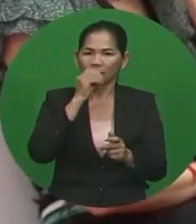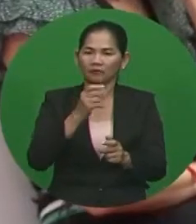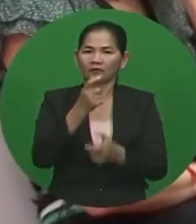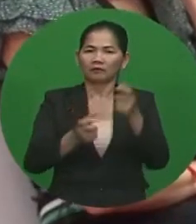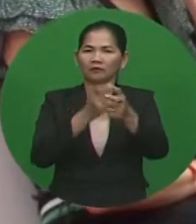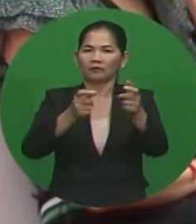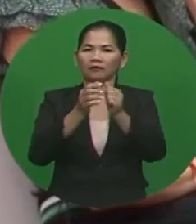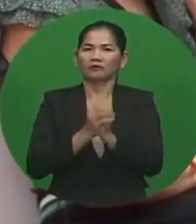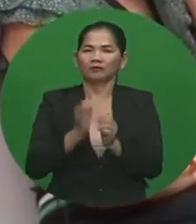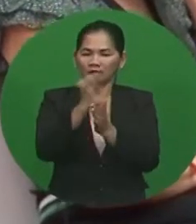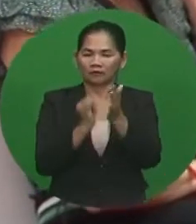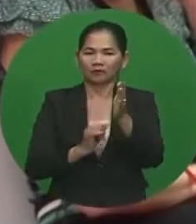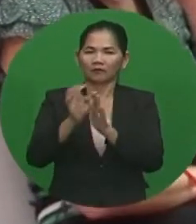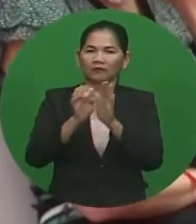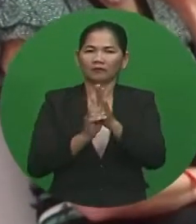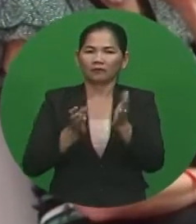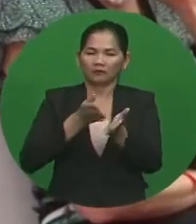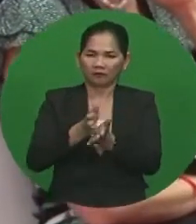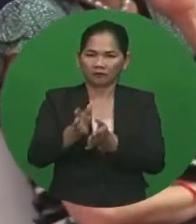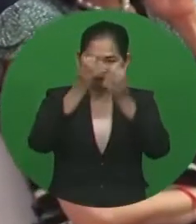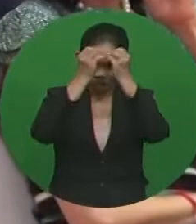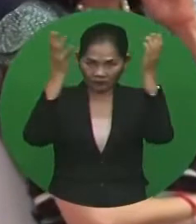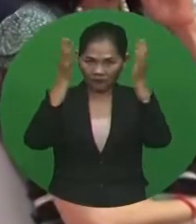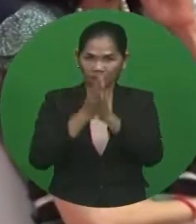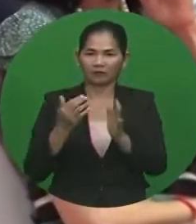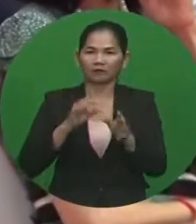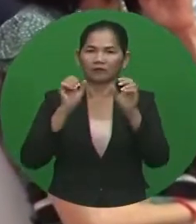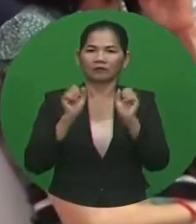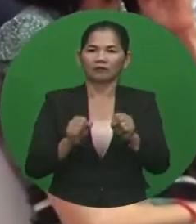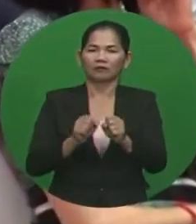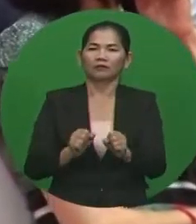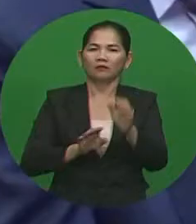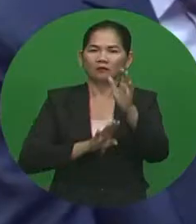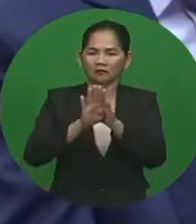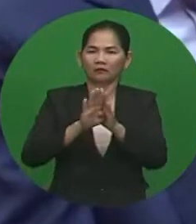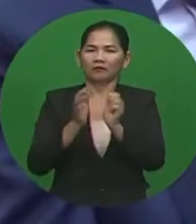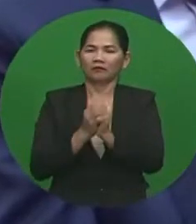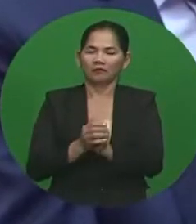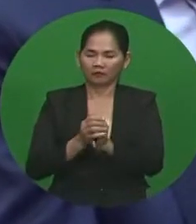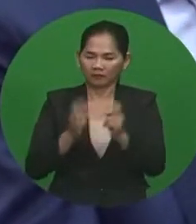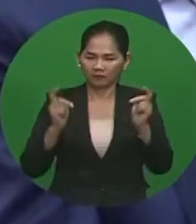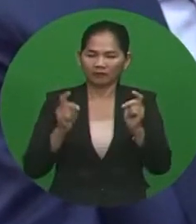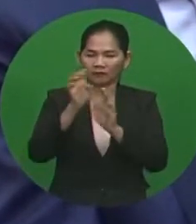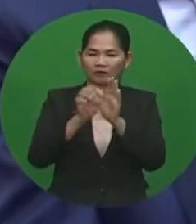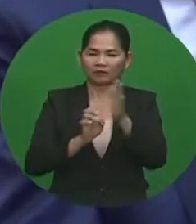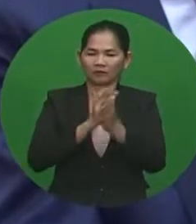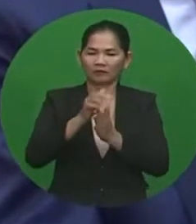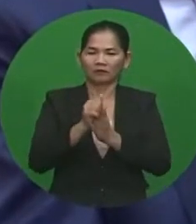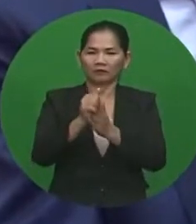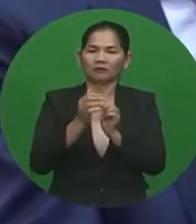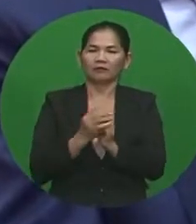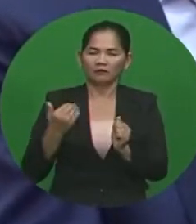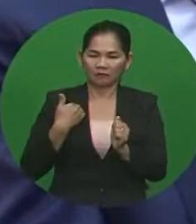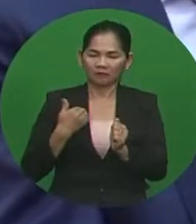ការរៀបចំសេចក្តីព្រាងច្បាប់ស្តីពីសិទ្ធិទទួលព័ត៌មានគឺជាលទ្ធផលនៃការអភិវឌ្ឍក្របខ័ណ្ឌគតិយុត្តរបស់រាជរដ្ឋាភិបាល